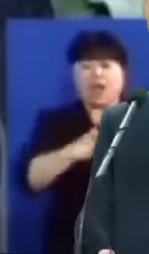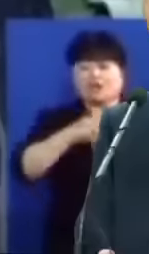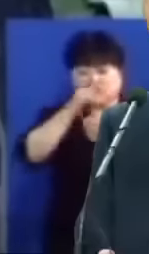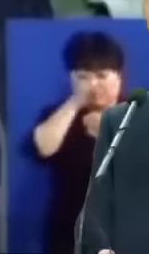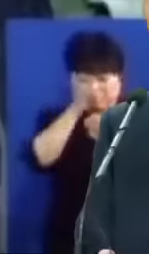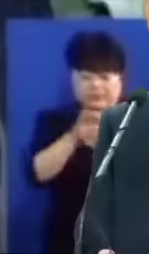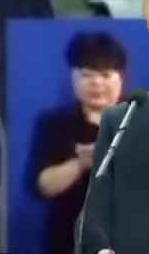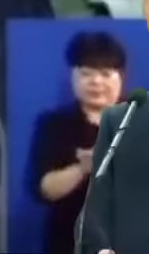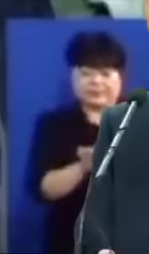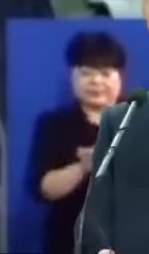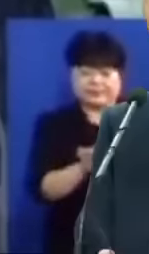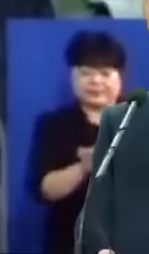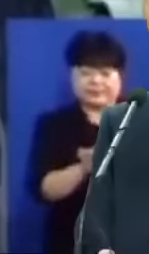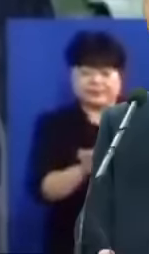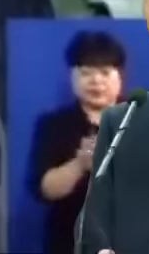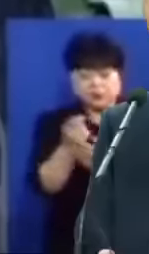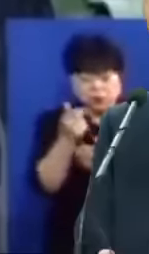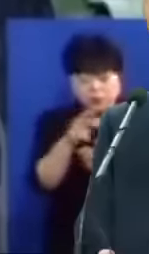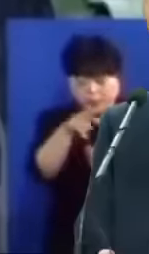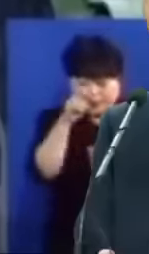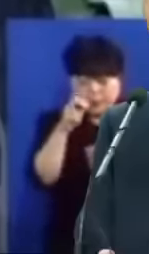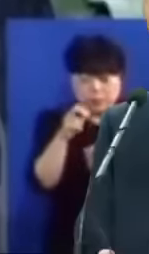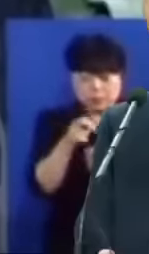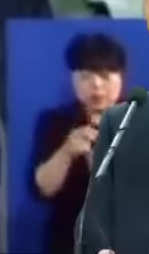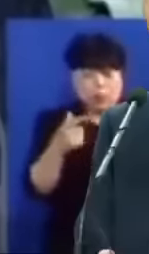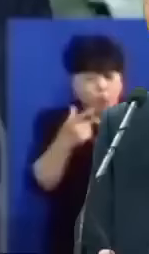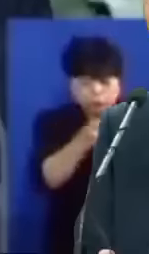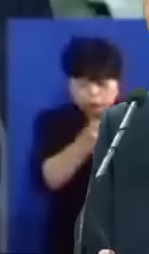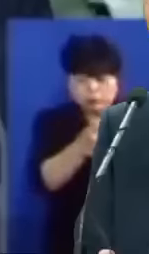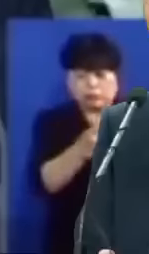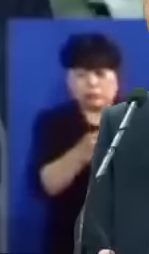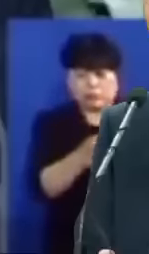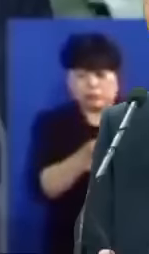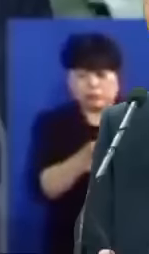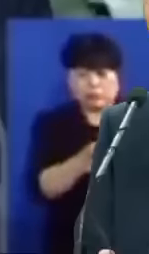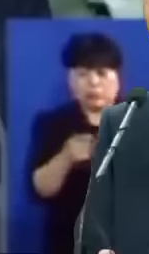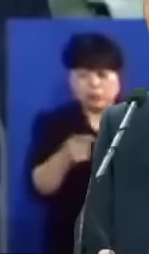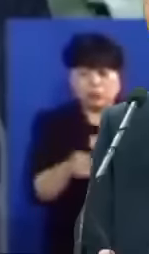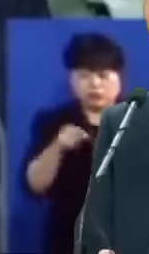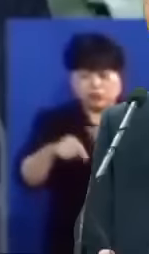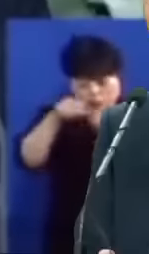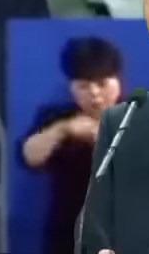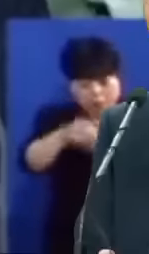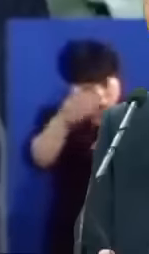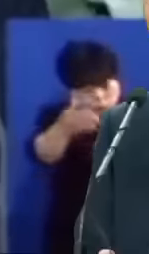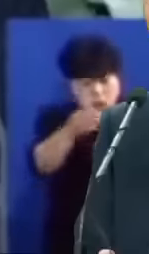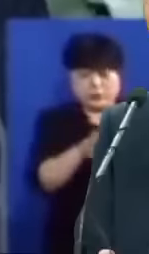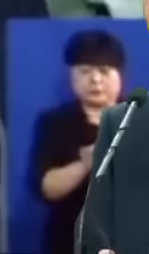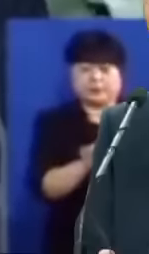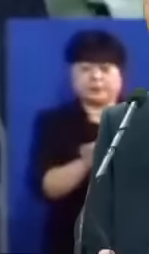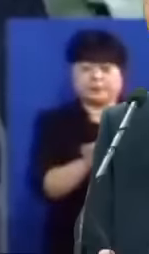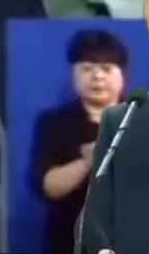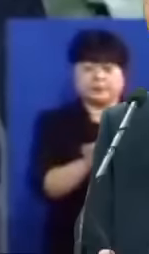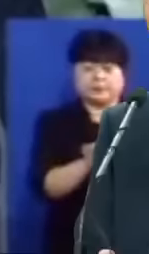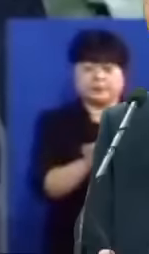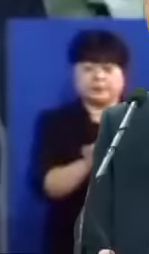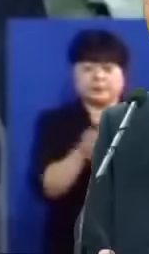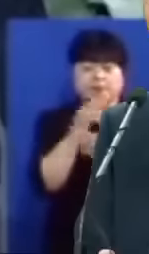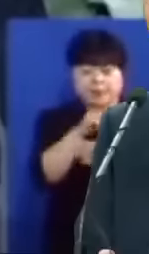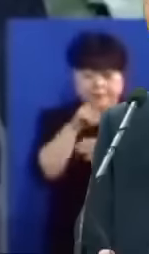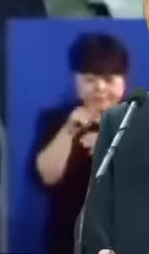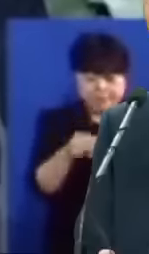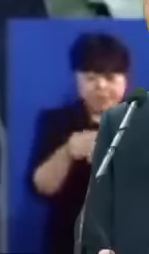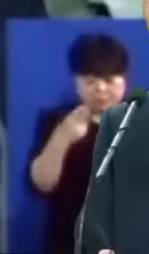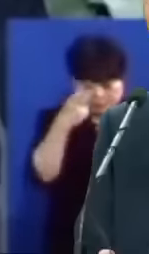있습니다. 조그마한 미움과 원한이라도 여러분을 도적질하고 죽이고 멸망시키는 것이 되는 것입니다. 내